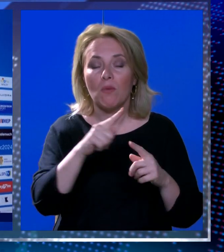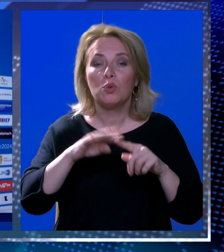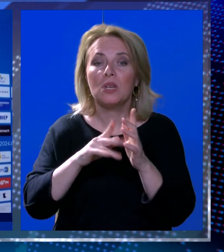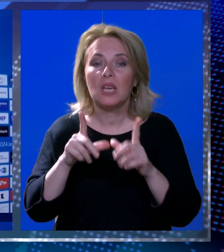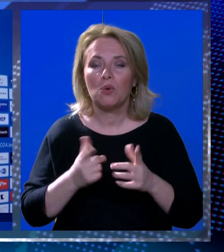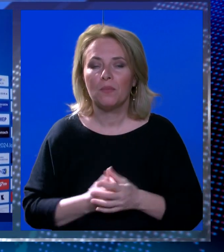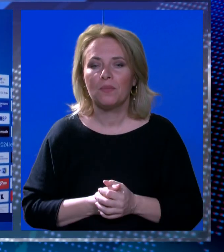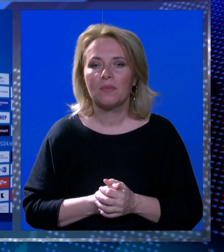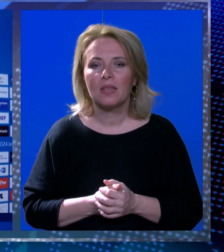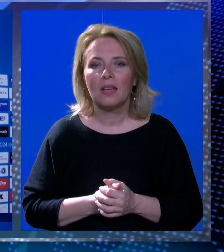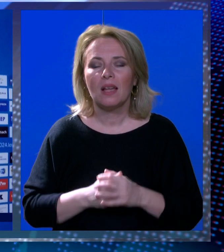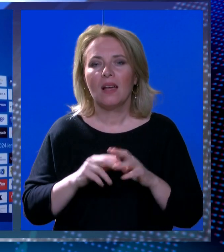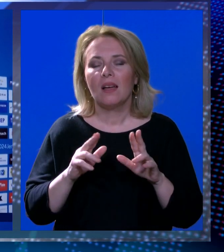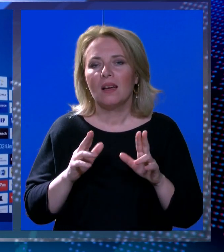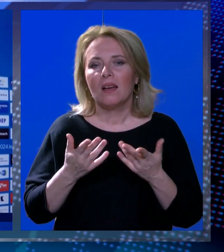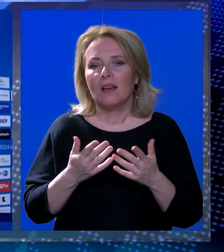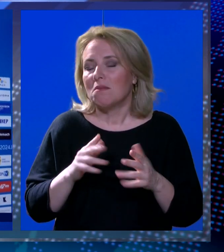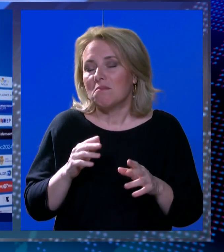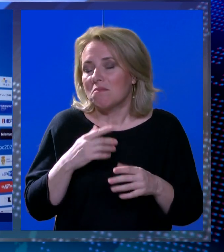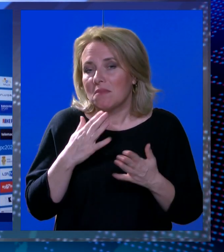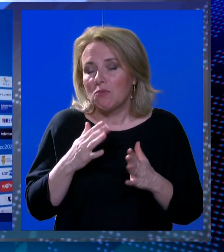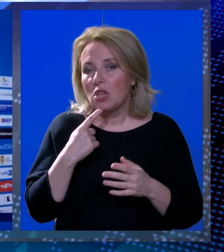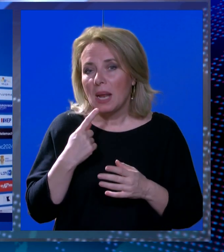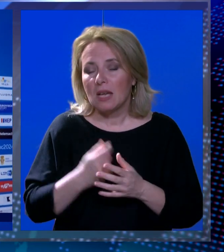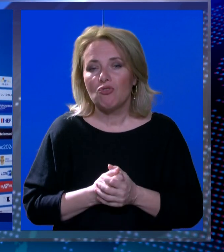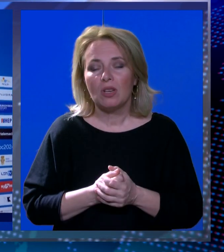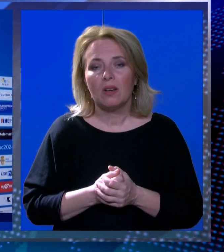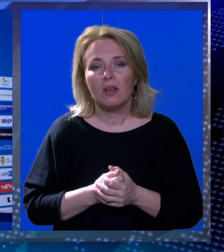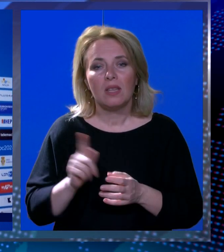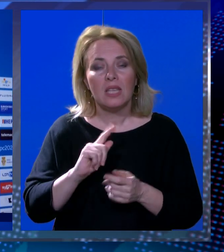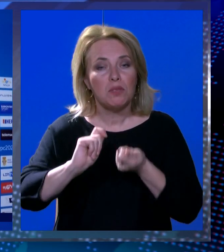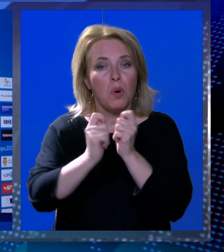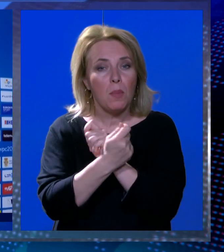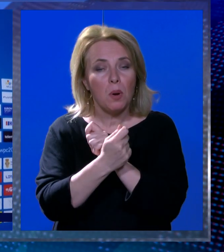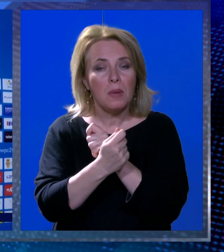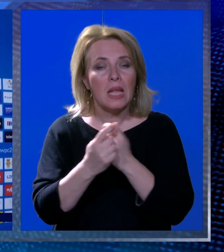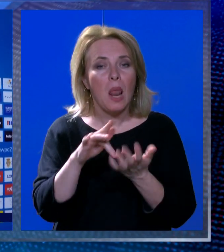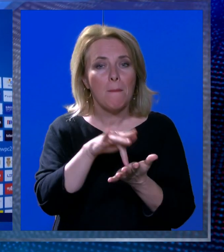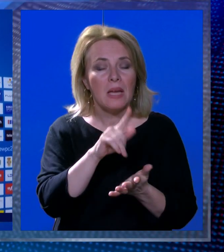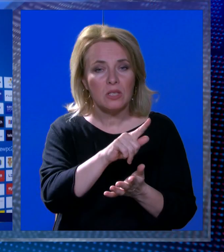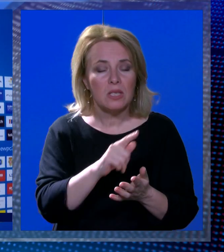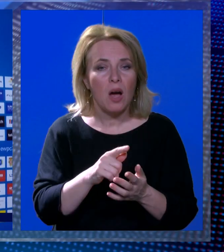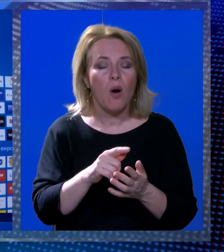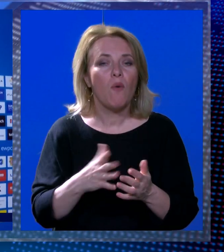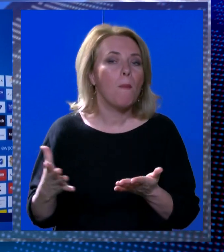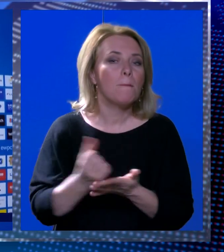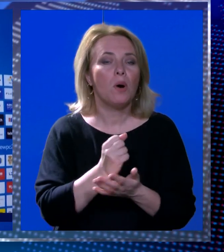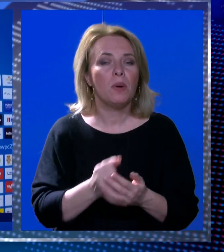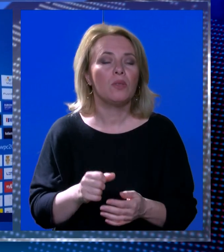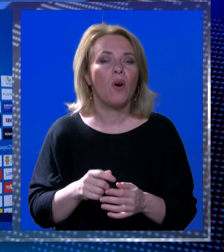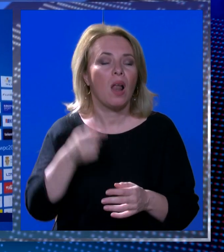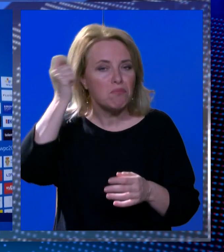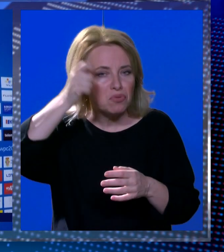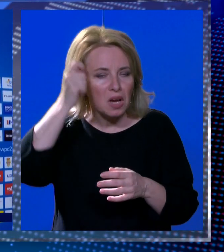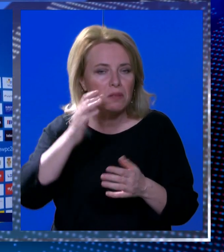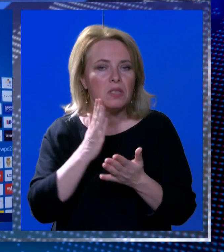fenomenalno zigra, to je imalo i utjecaja na igrače, nemam šta da kažem, nismo promijenili poziciju sa ovom pobjedom, ali svaka